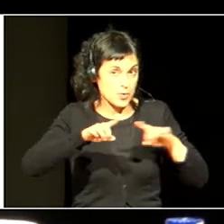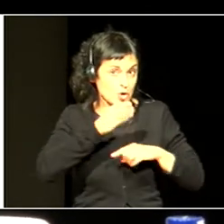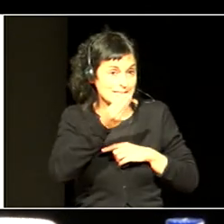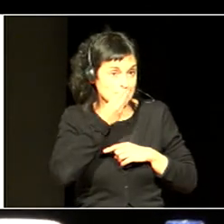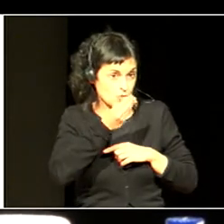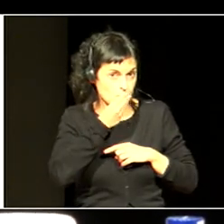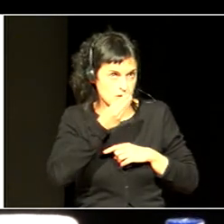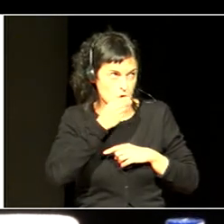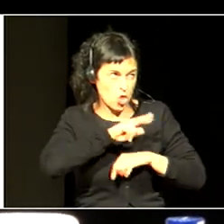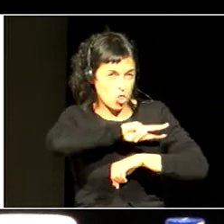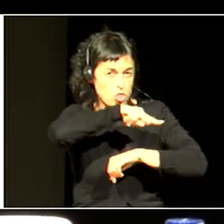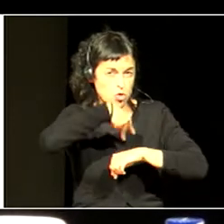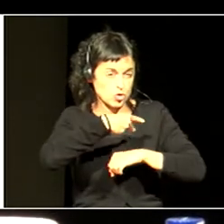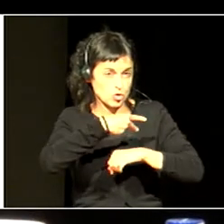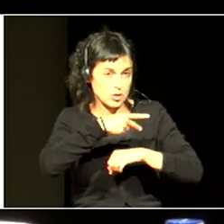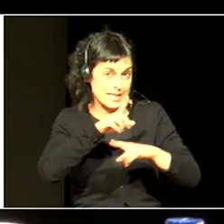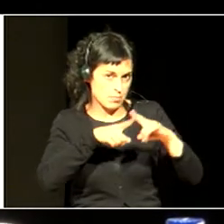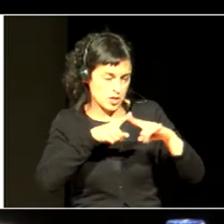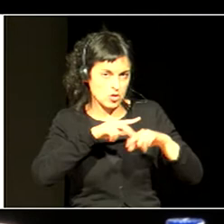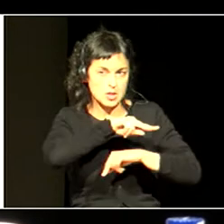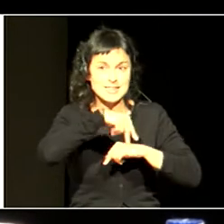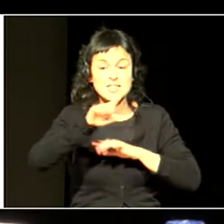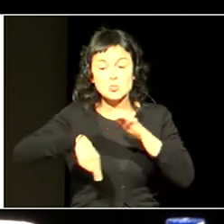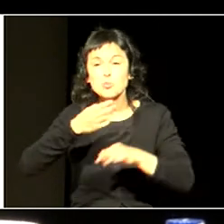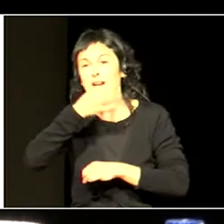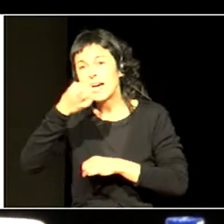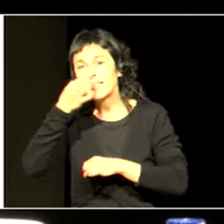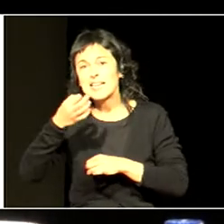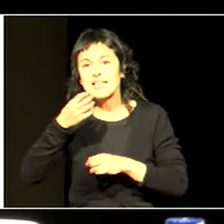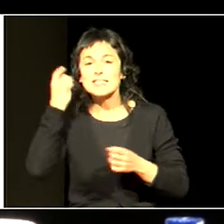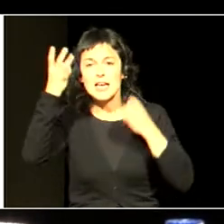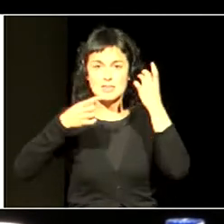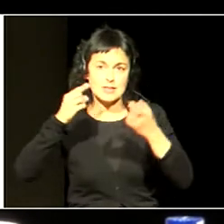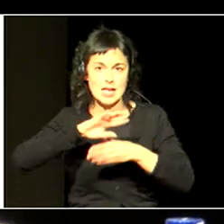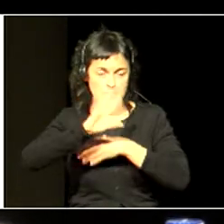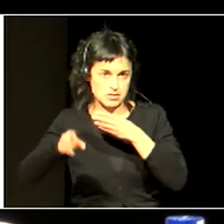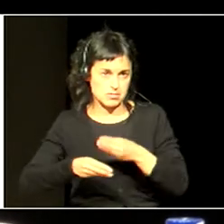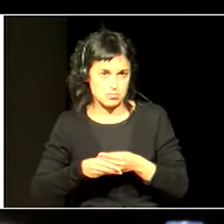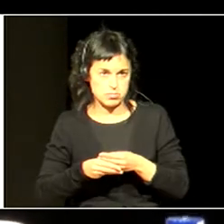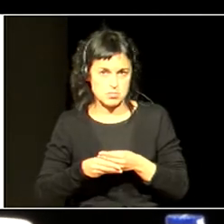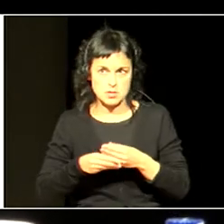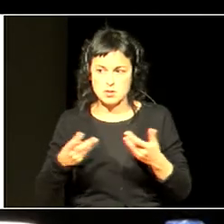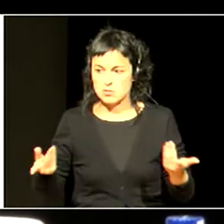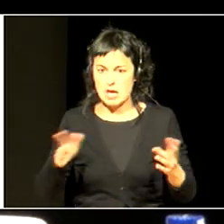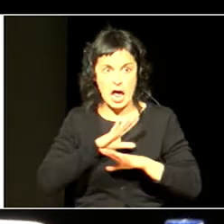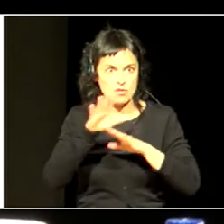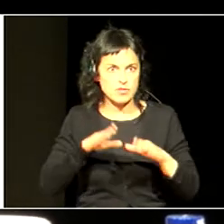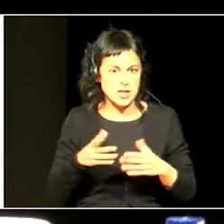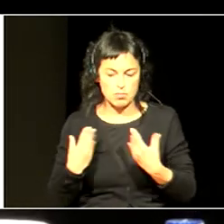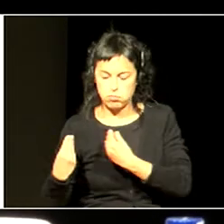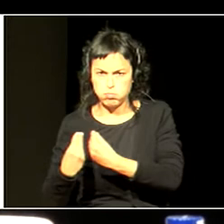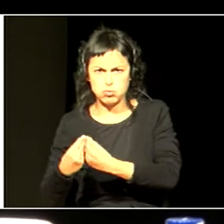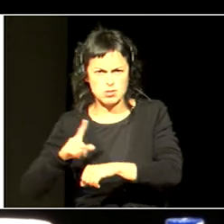egoten dira bi ordu eguerdizetan eta gara arratzaldez eskolaz kanpoko ekintzetan. Iza irakaslio baino denbora gehiago egoten dira gure umiakin.